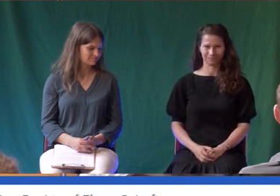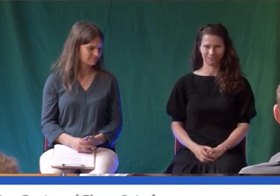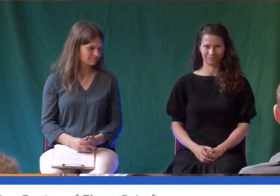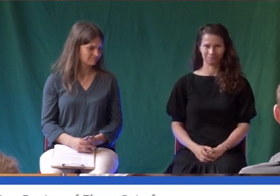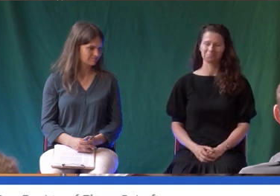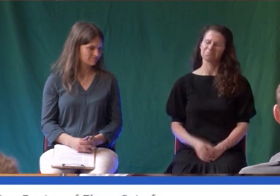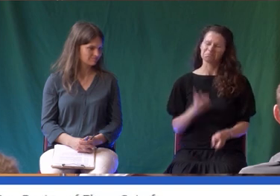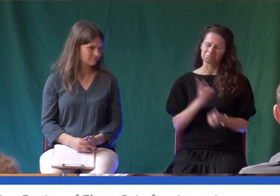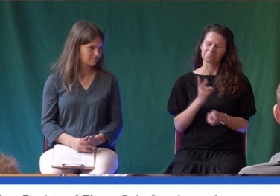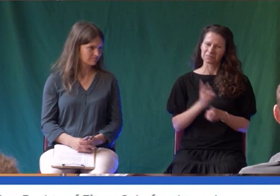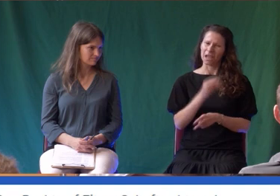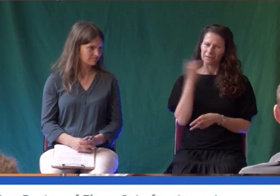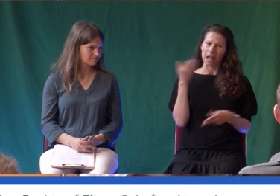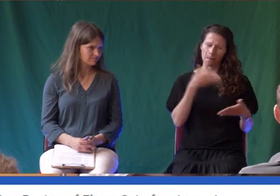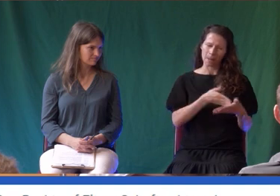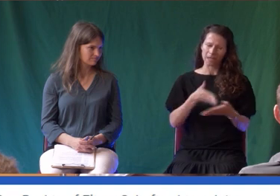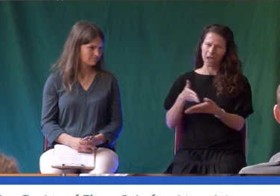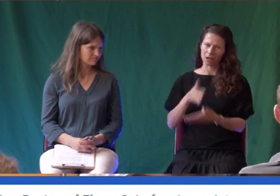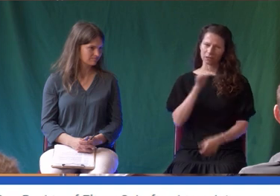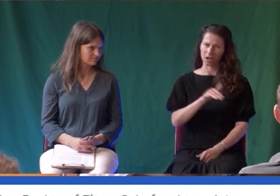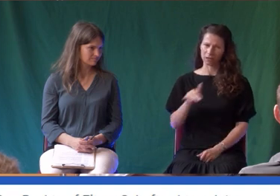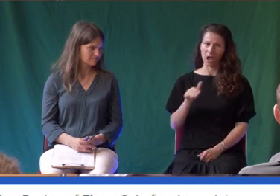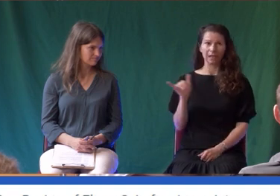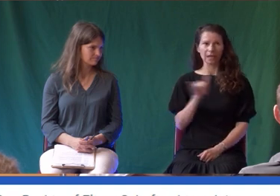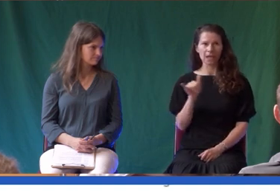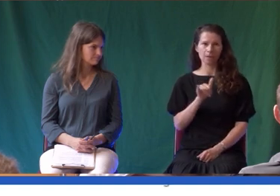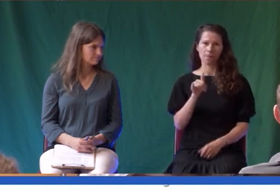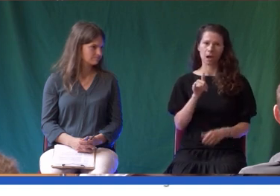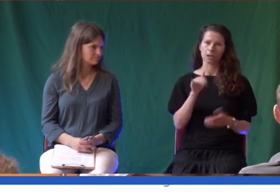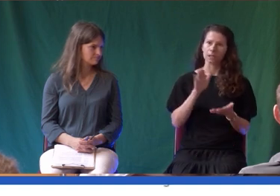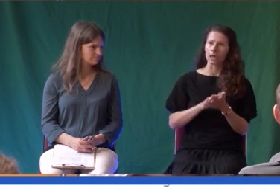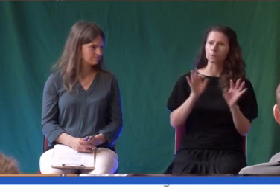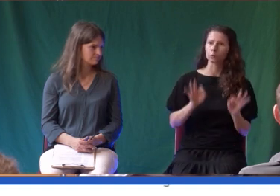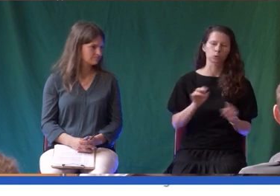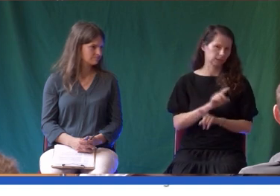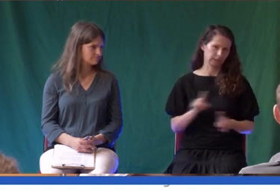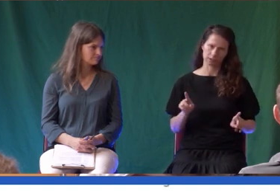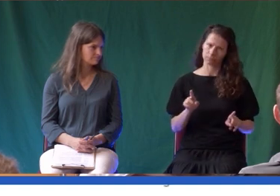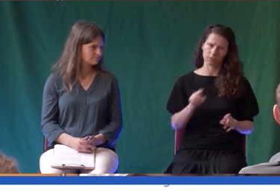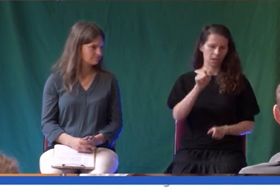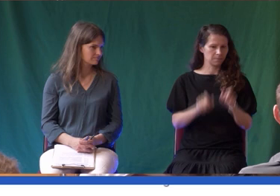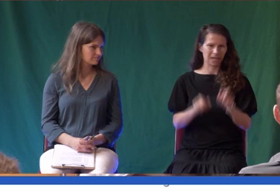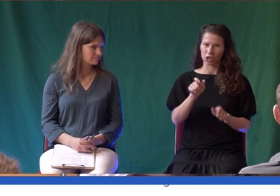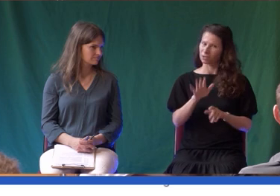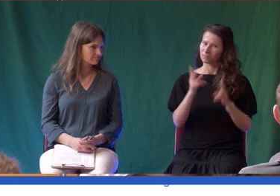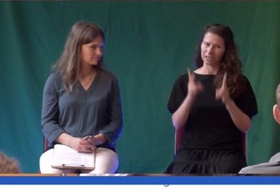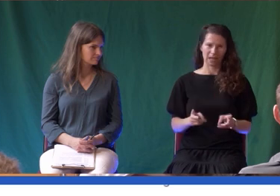Barrieren das klappt nicht immer gut die Menschen bekommen das Recht nicht